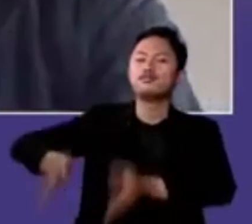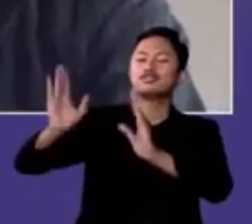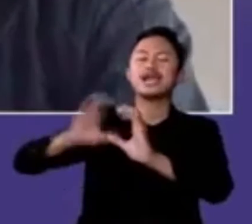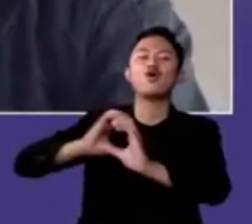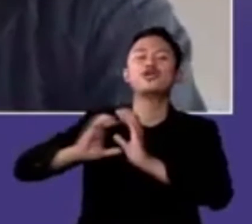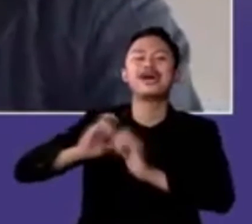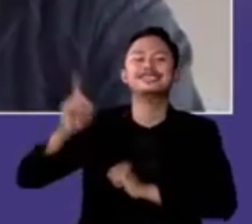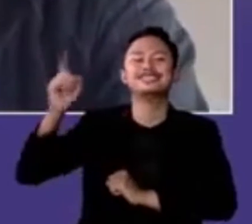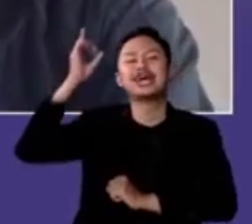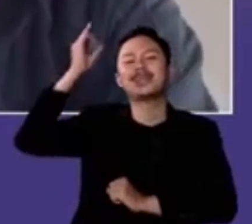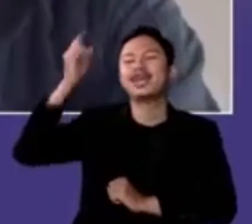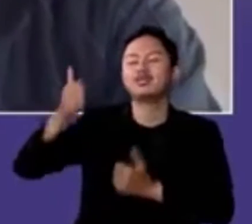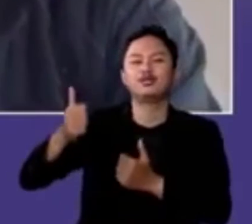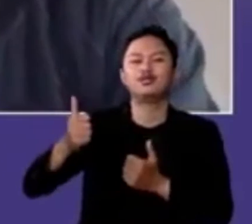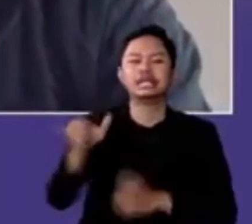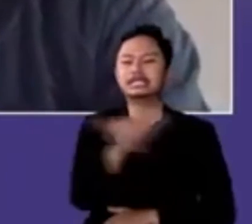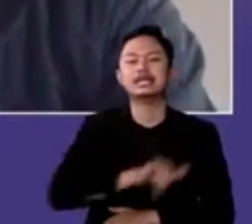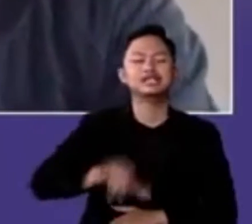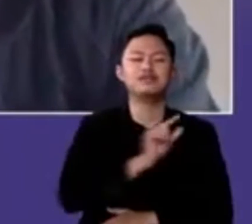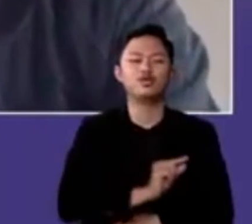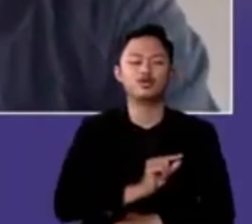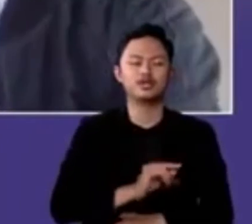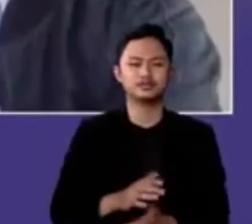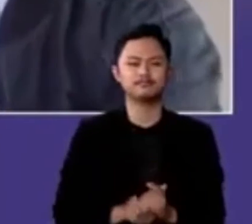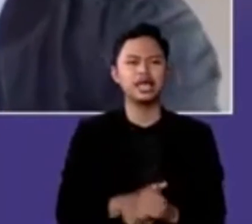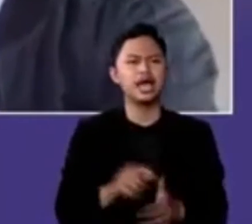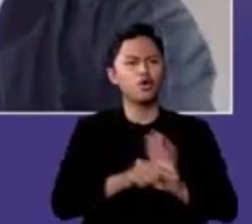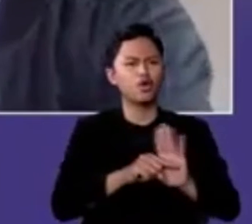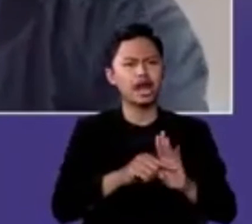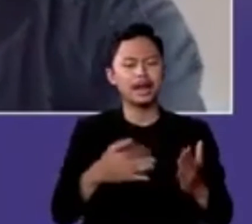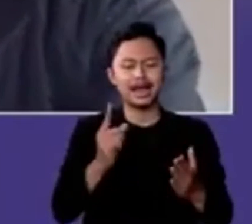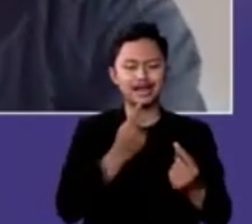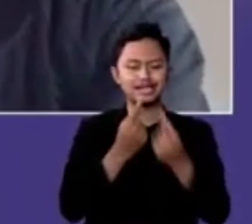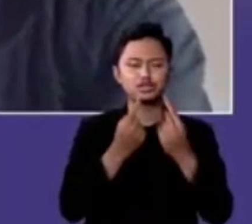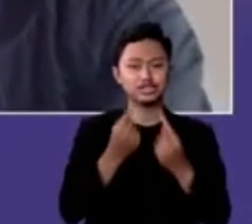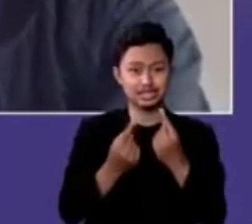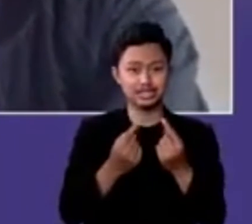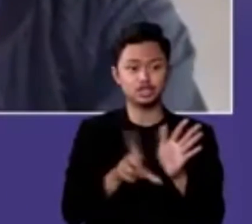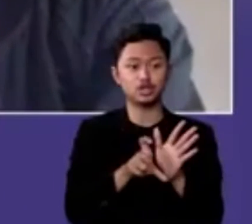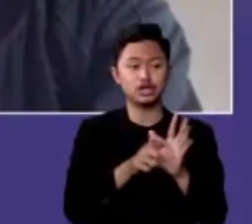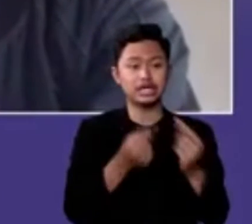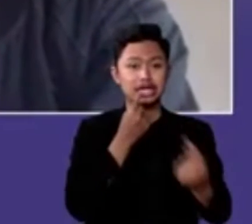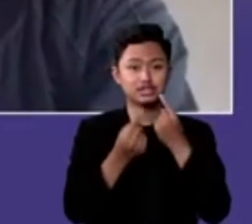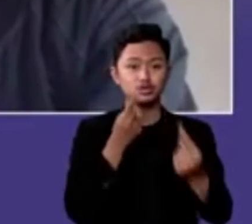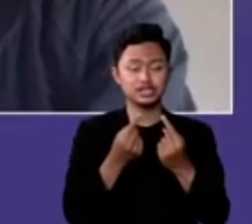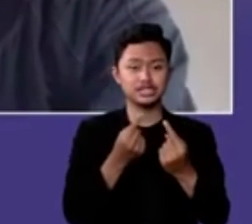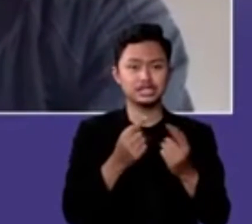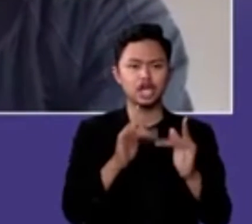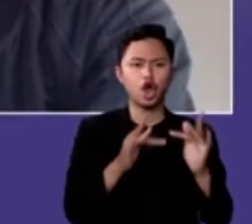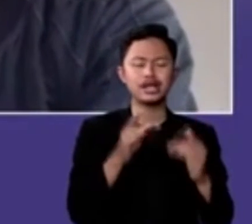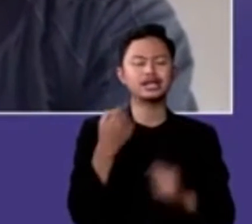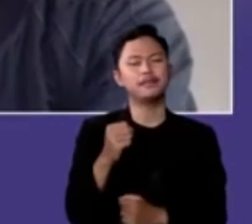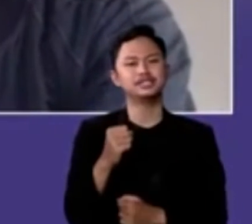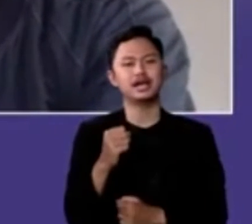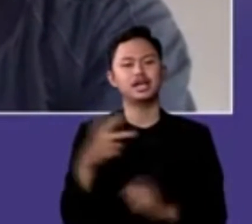unit saling menutup Hahaha jadi gitu ya tantangannya menggunakan yang tidak bisa selesai dengan dengan dengan